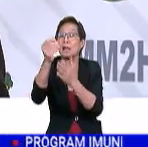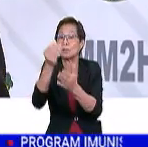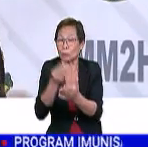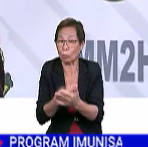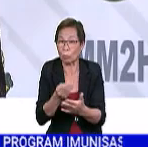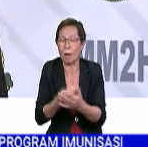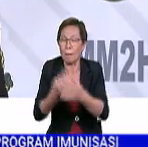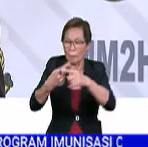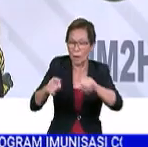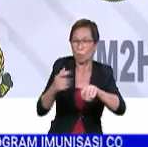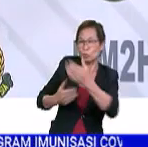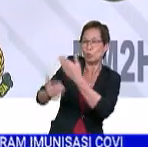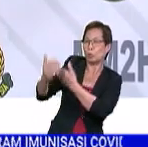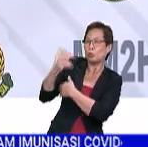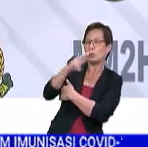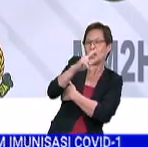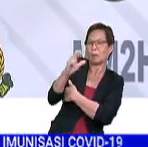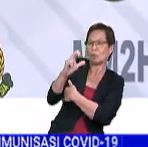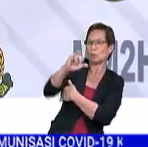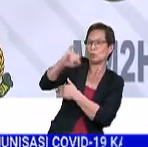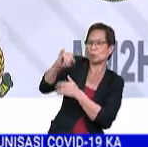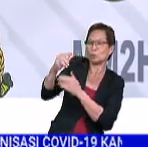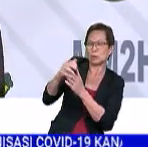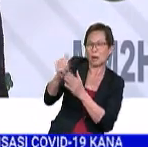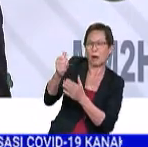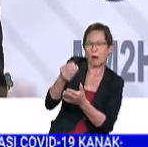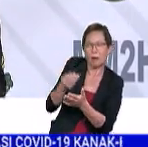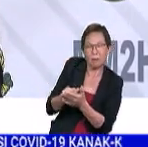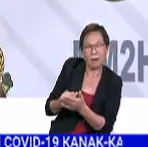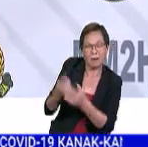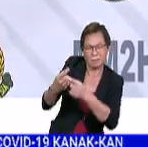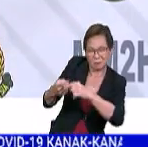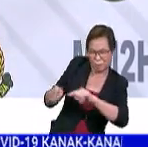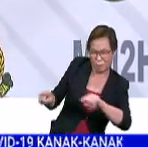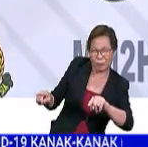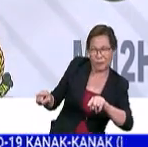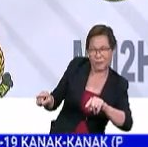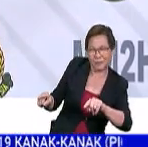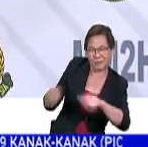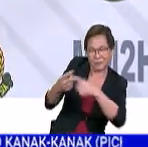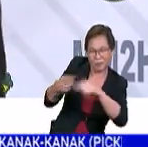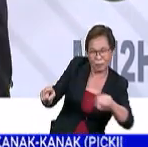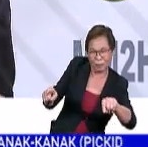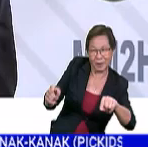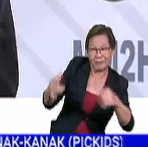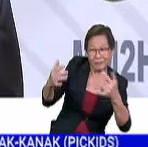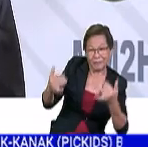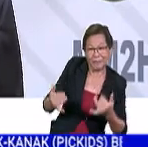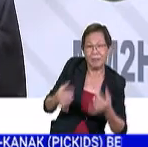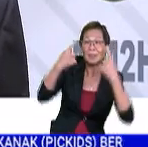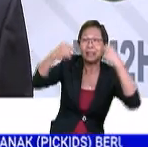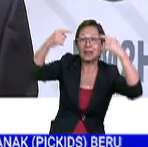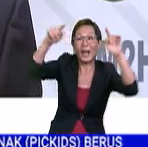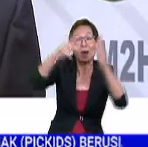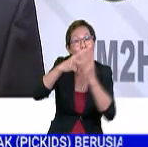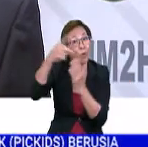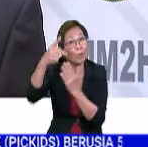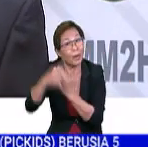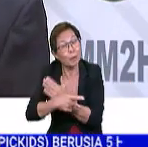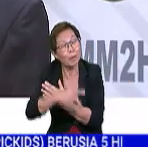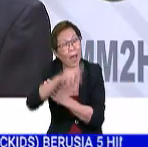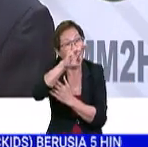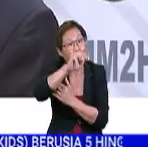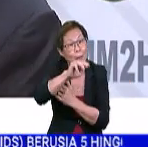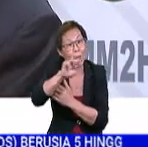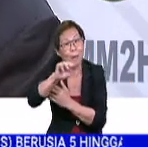dulu hanya 300 juta. Jadi ini perbezaan untuk kita melihat kejayaan program ini